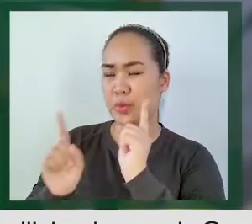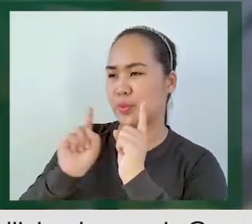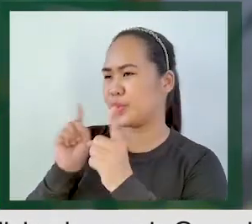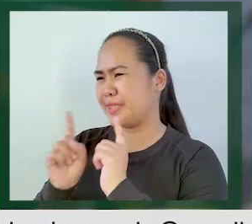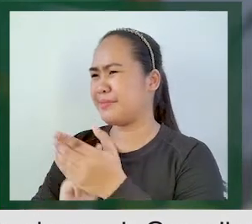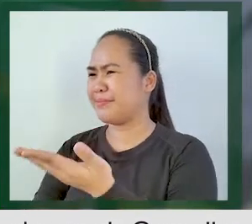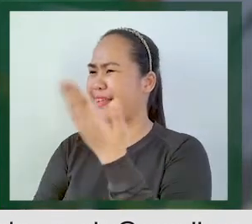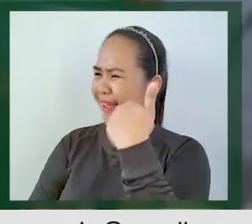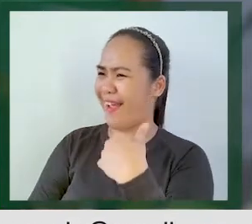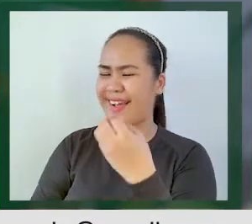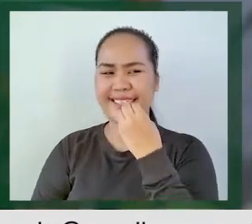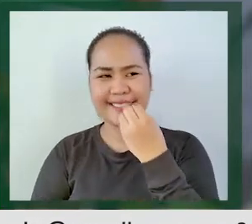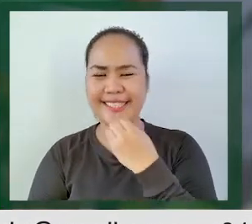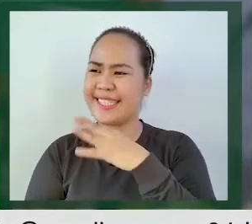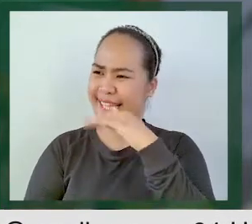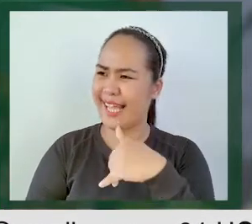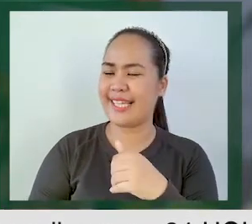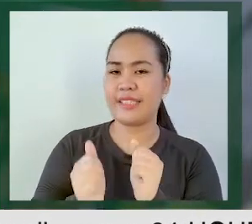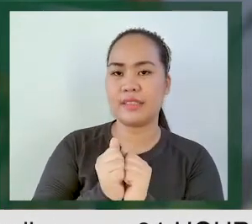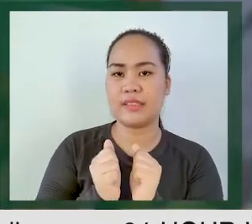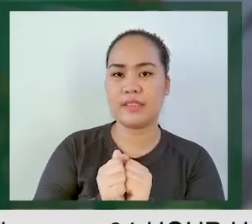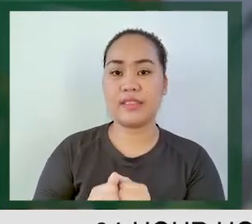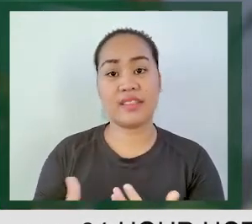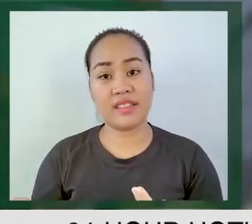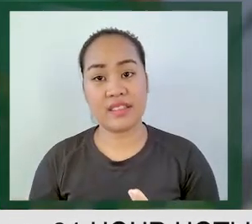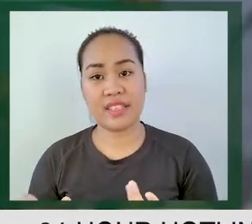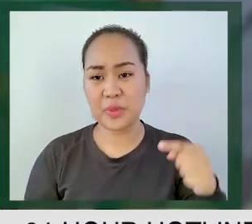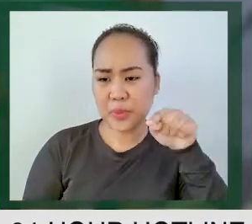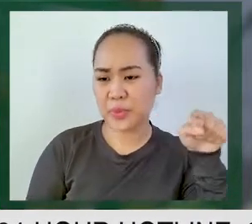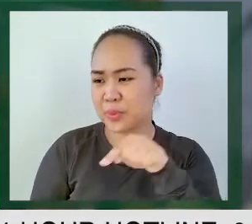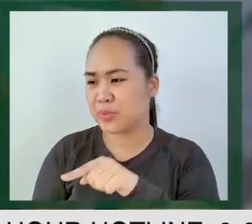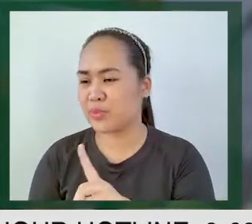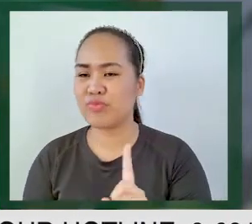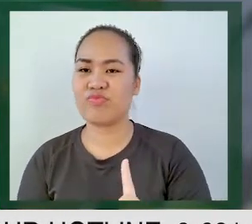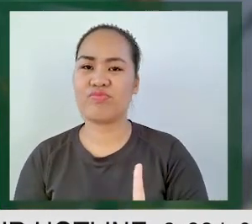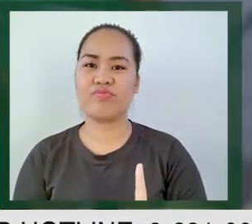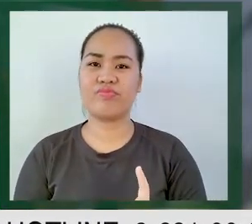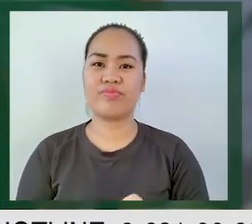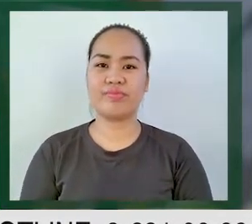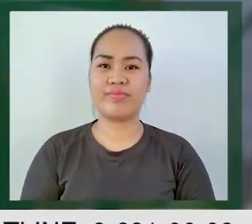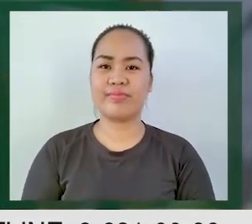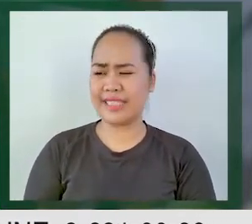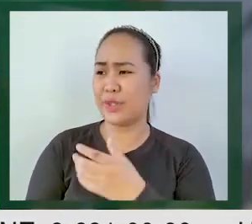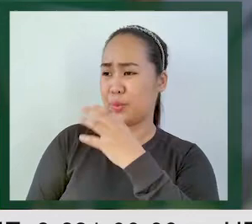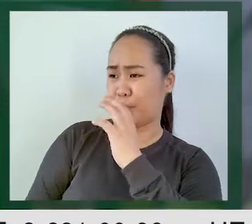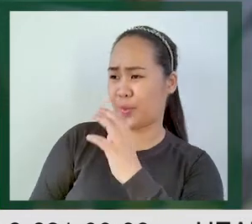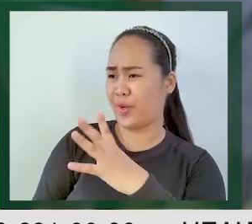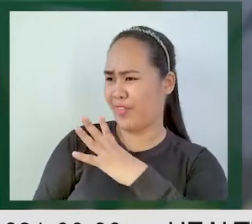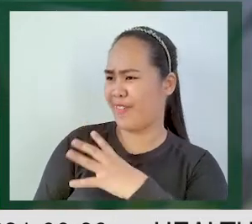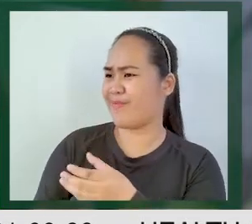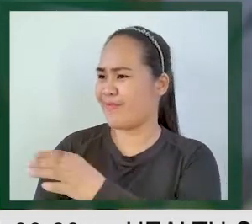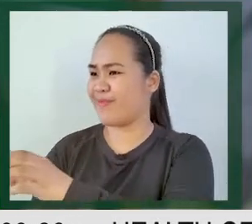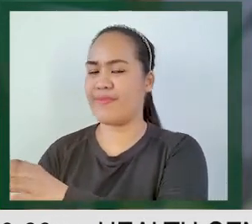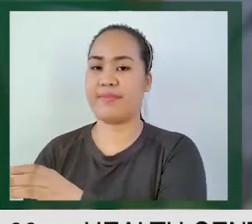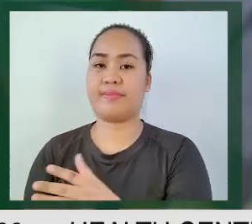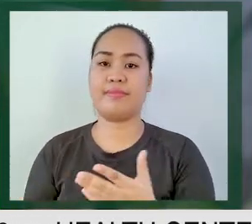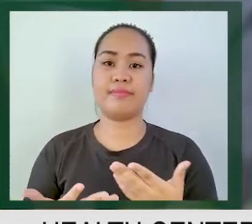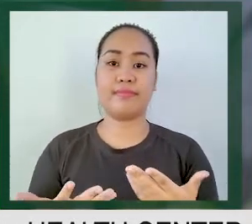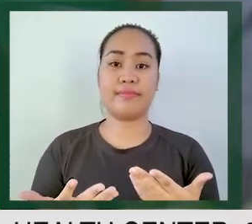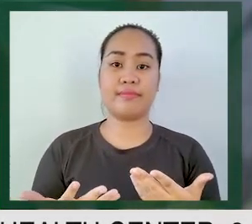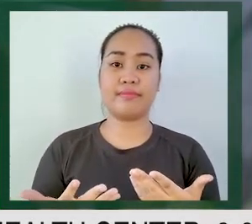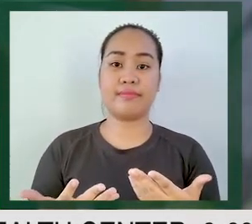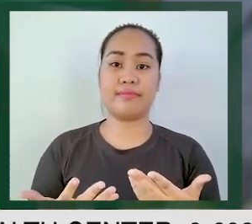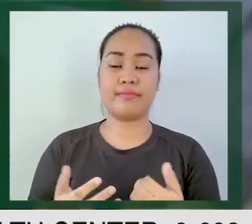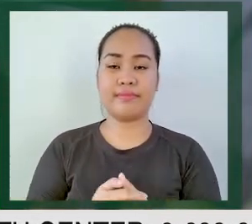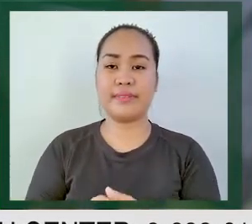ito, makikiinom ka ba? O sige, o ito. Diba? So, because of familiarity, yung